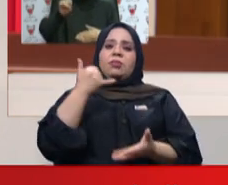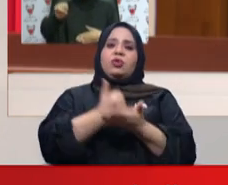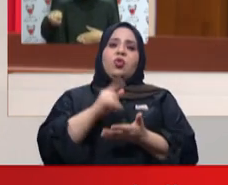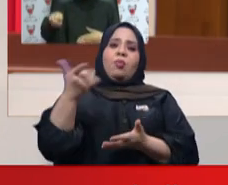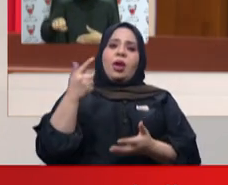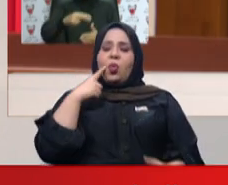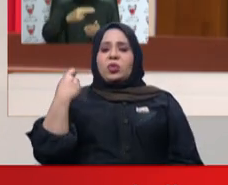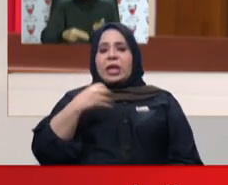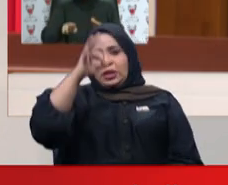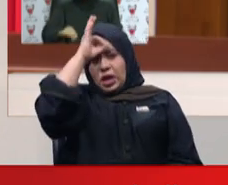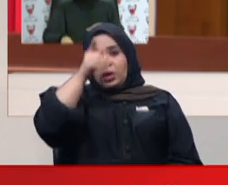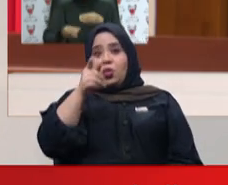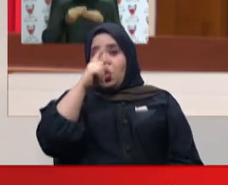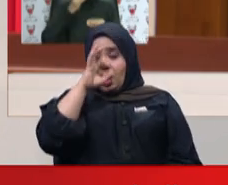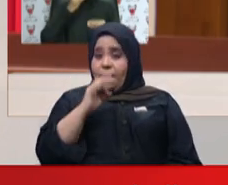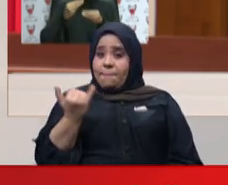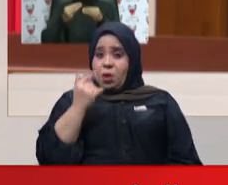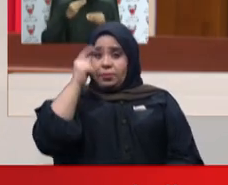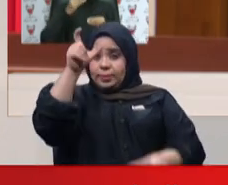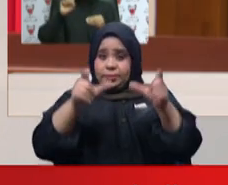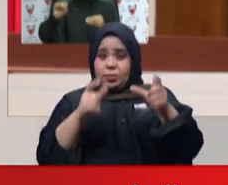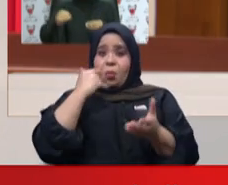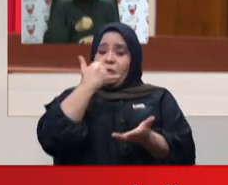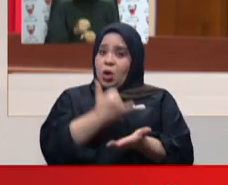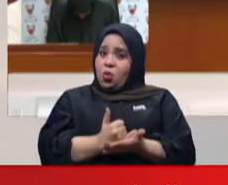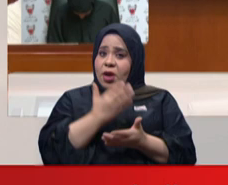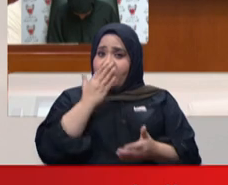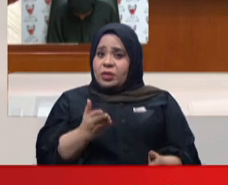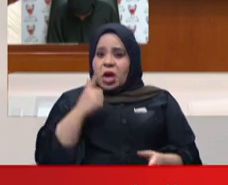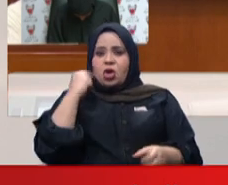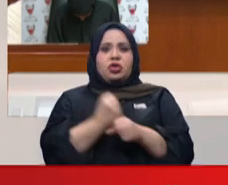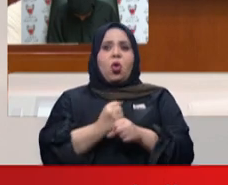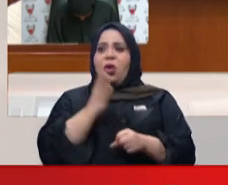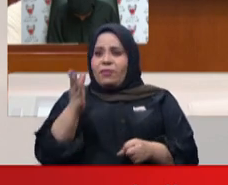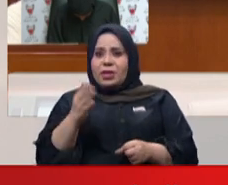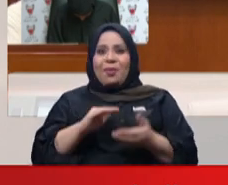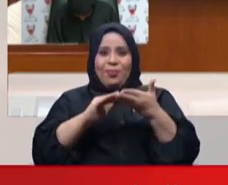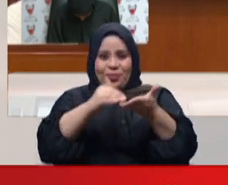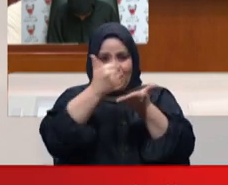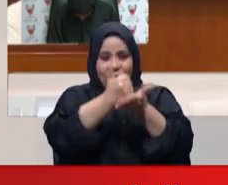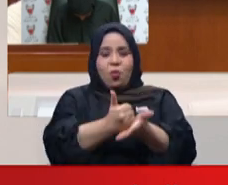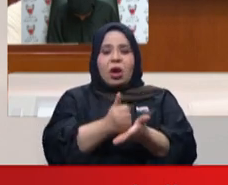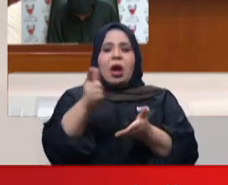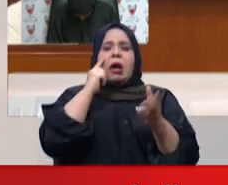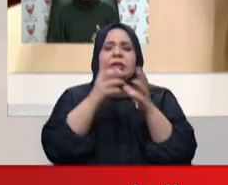في متطوع على رأس عمله وفي متطوع يعني